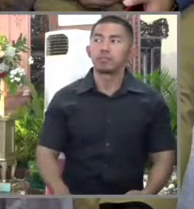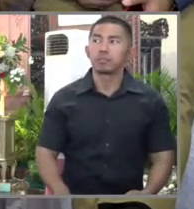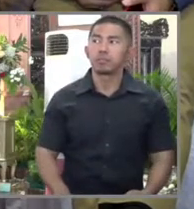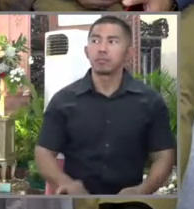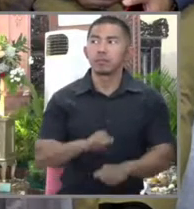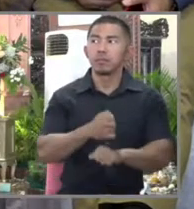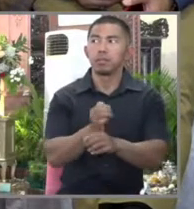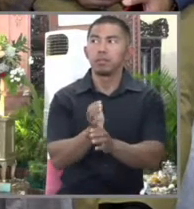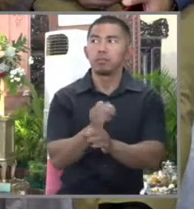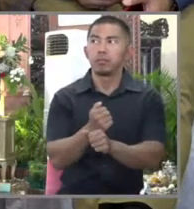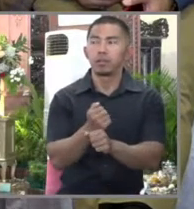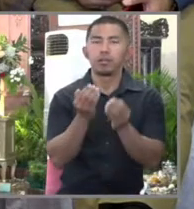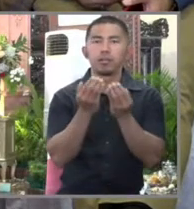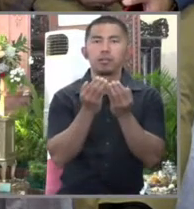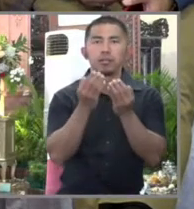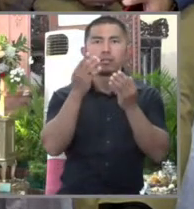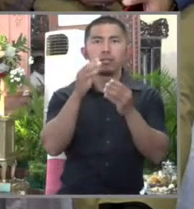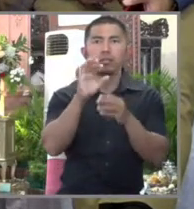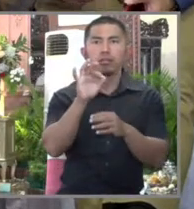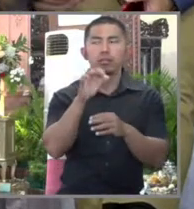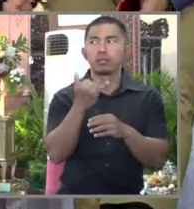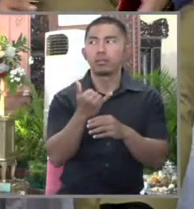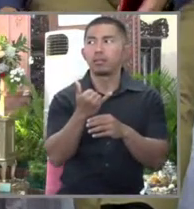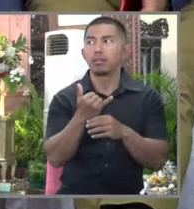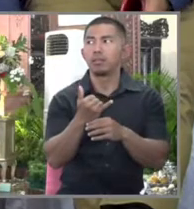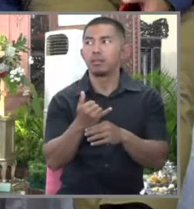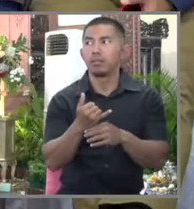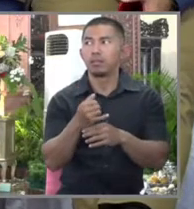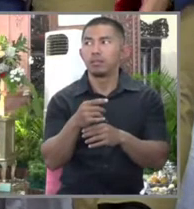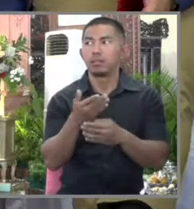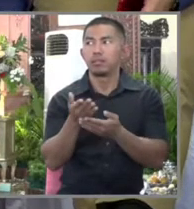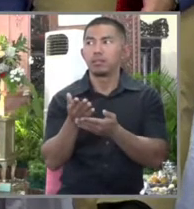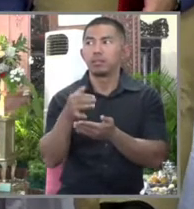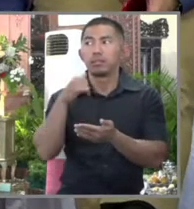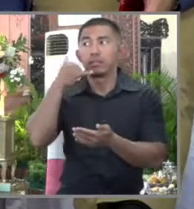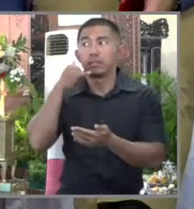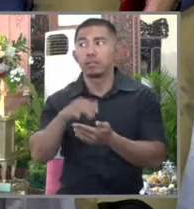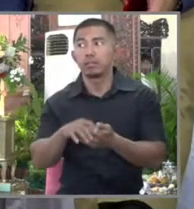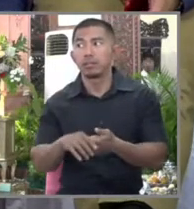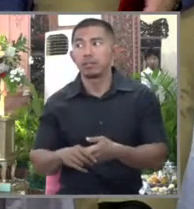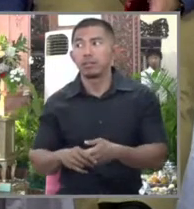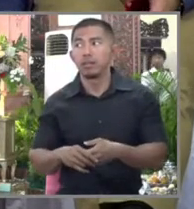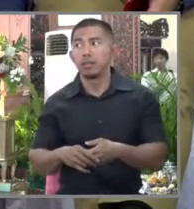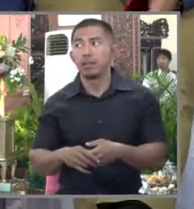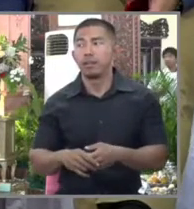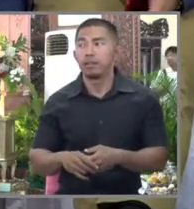bisa membuka lapangan. Orang-orang nggak wakilnya sih wae. Jenengan pun tahu nawake tengene Pak Wakil.